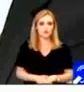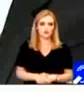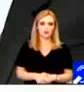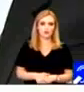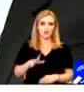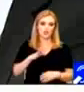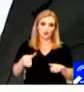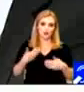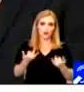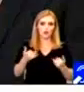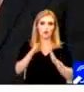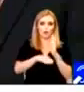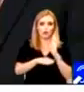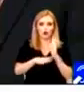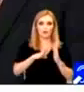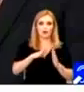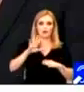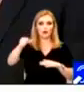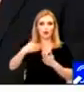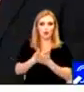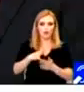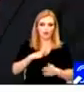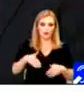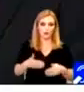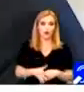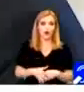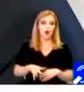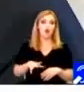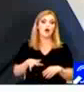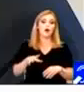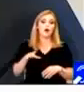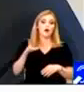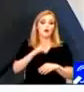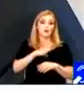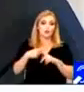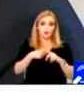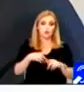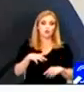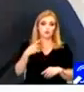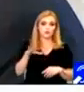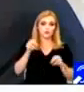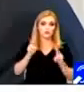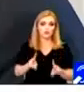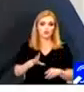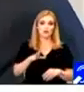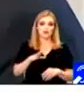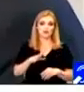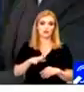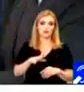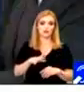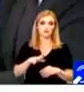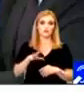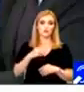aplica un alt program decât cel stabilit inițial. Analiștii politici de la Minsk spun că remanierile guvernamentale de ieri au fost operate pentru ca liderul de la